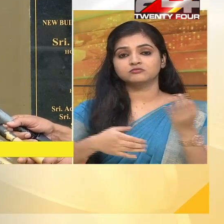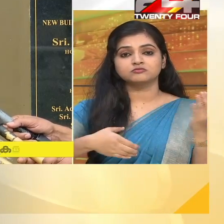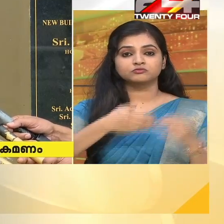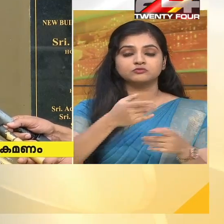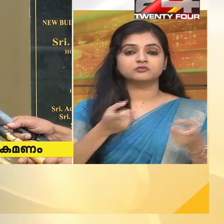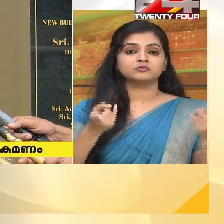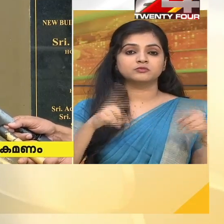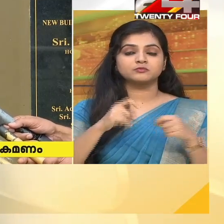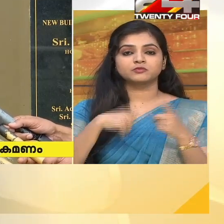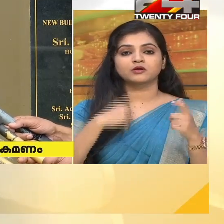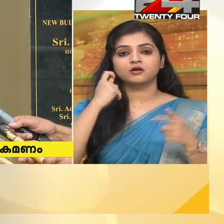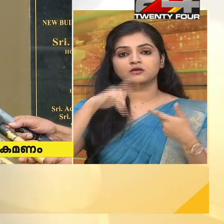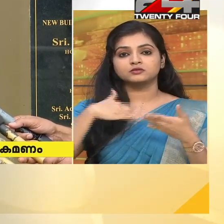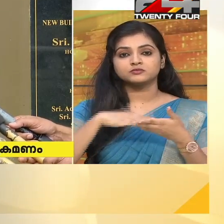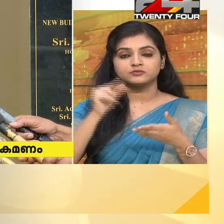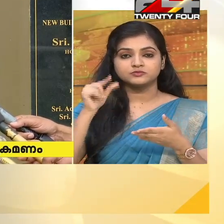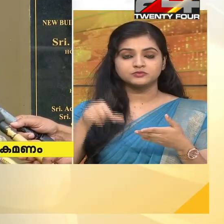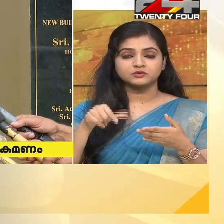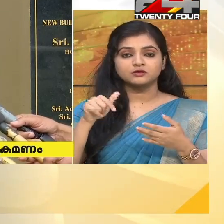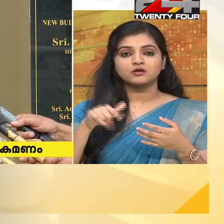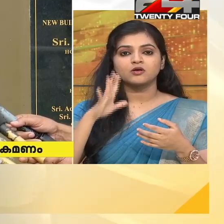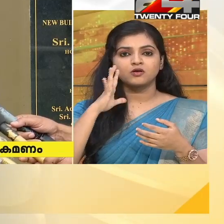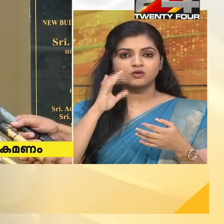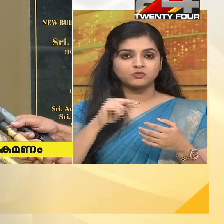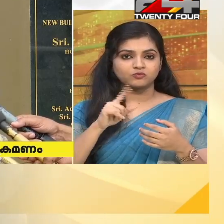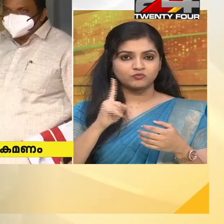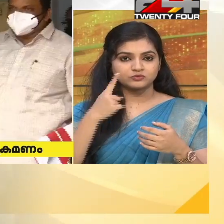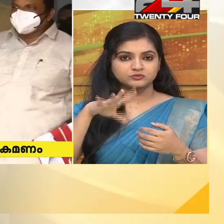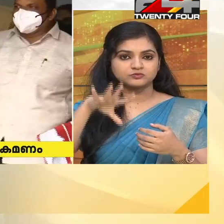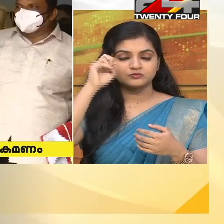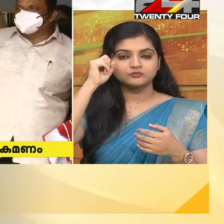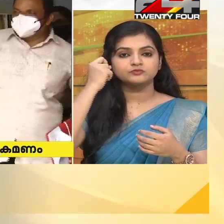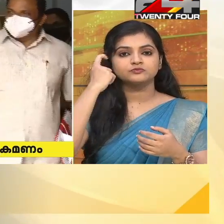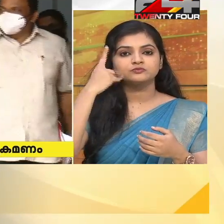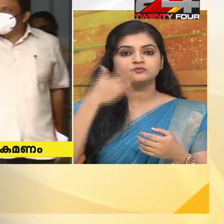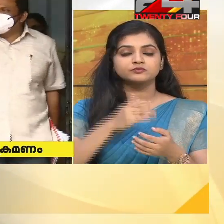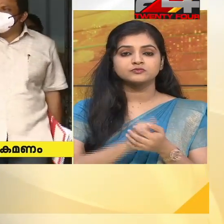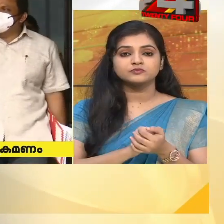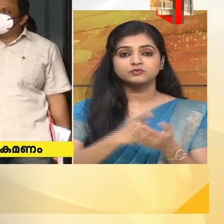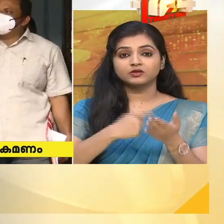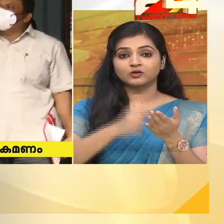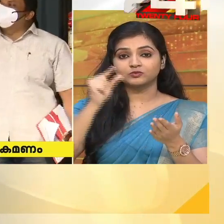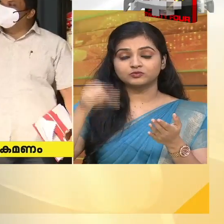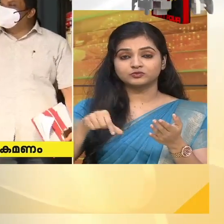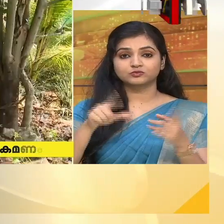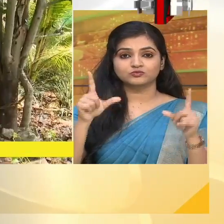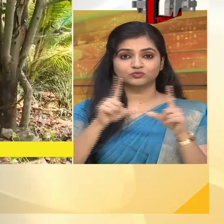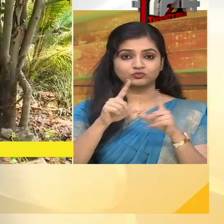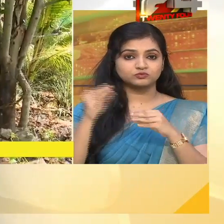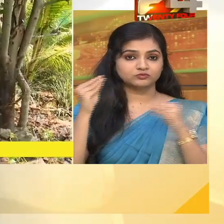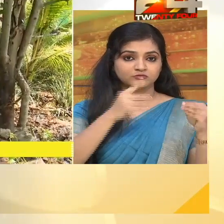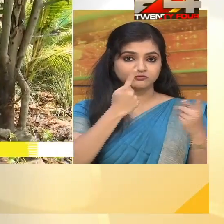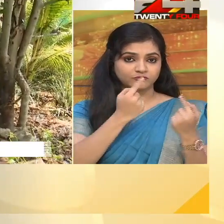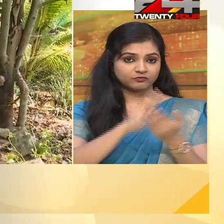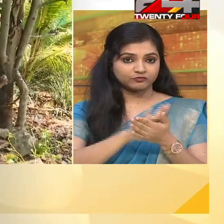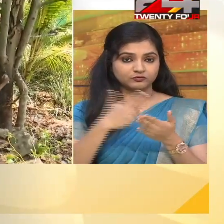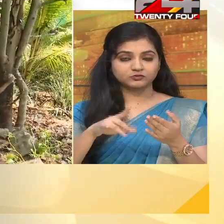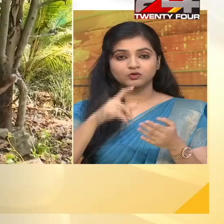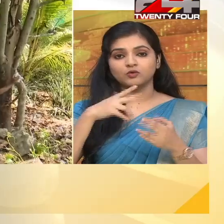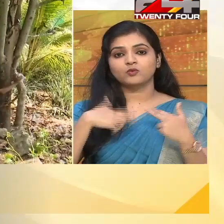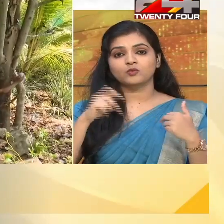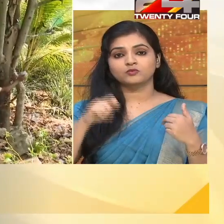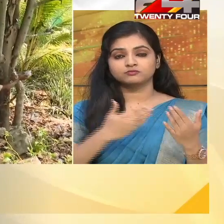പരാതിക്കാരിയുടെ ശരീരത്തെ ആസിഡ് ഒഴിക്കാനുള്ള കാരണമായിട്ടാണ് പ്രാഥമികമായിട്ട് നമ്മൾ വിലയിരുത്തുന്നത്. രാഹുലിനെ സംഭവ സ്ഥലത്തെത്തിച്ച് തെളിവെടുപ്പ് നടത്തിയ ശേഷം കോടതിയിൽ